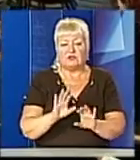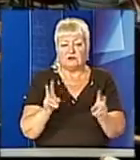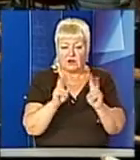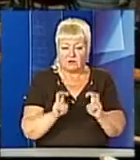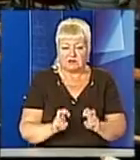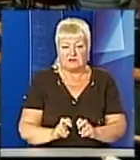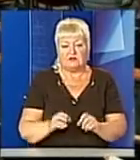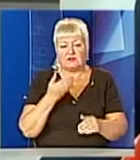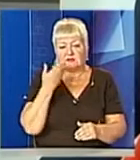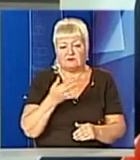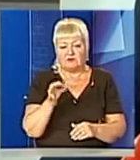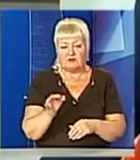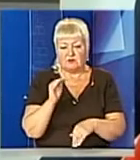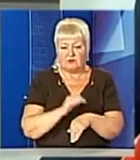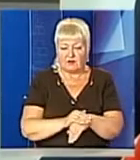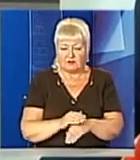факти.